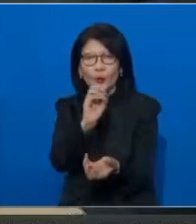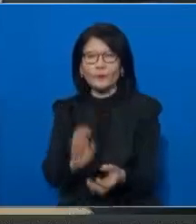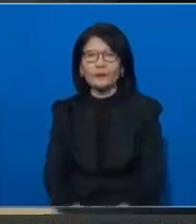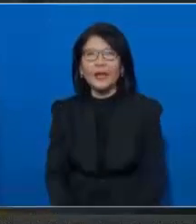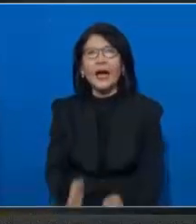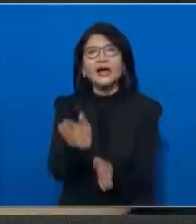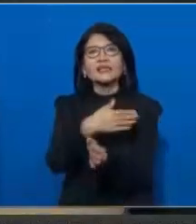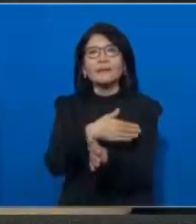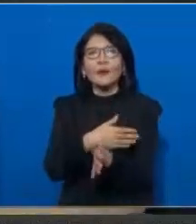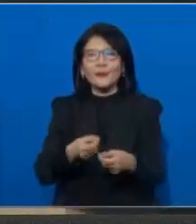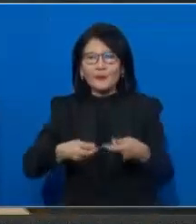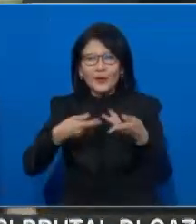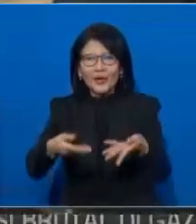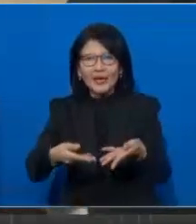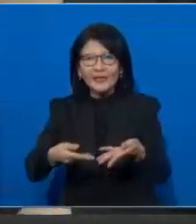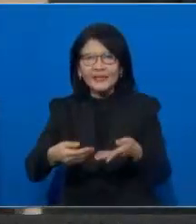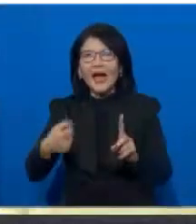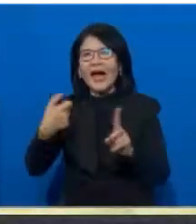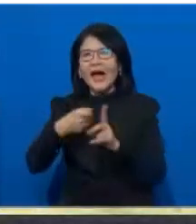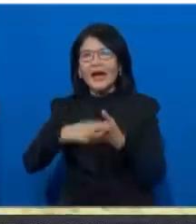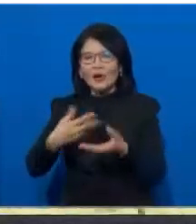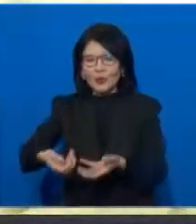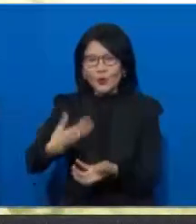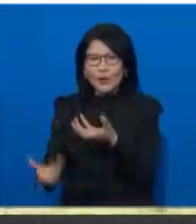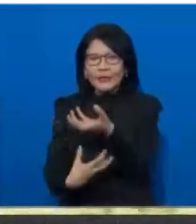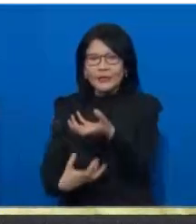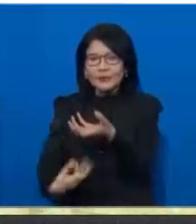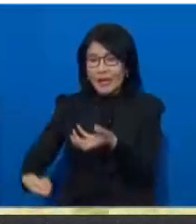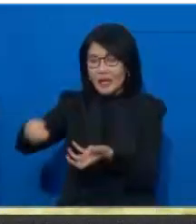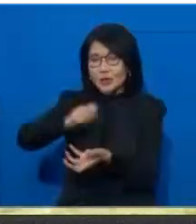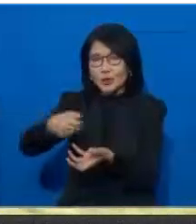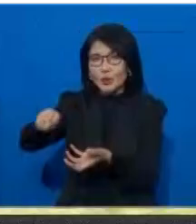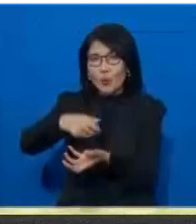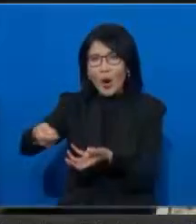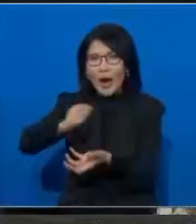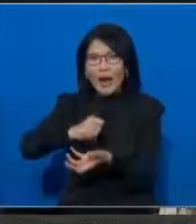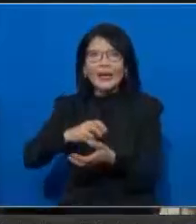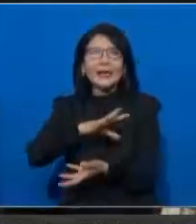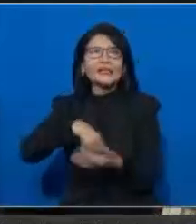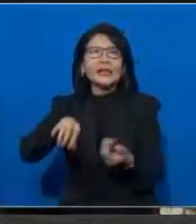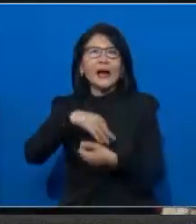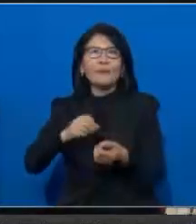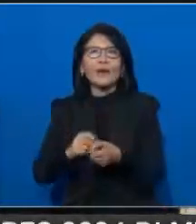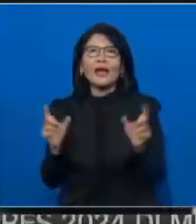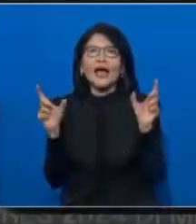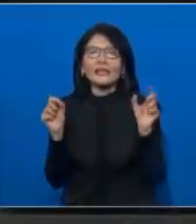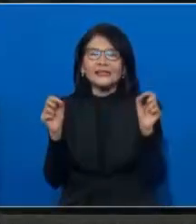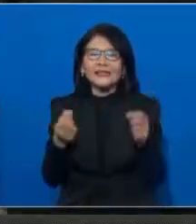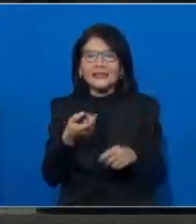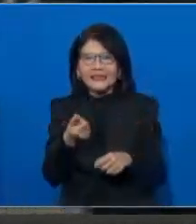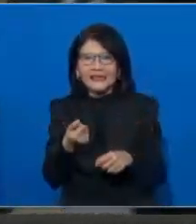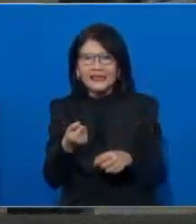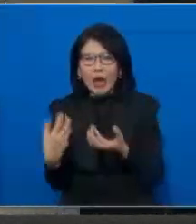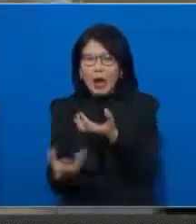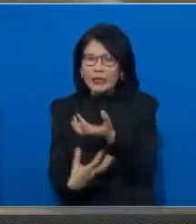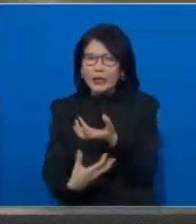Sebelum disajikan, mie dan kangkung direbus dahulu, kemudian disiram kuah kental. Kuahnya terbuat dari campuran ebi, kaldu ayam yang direbus selama 4